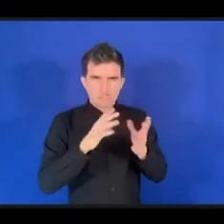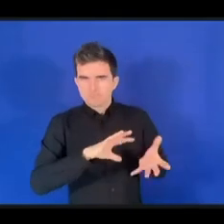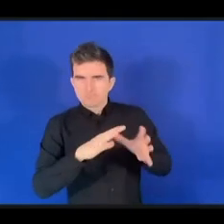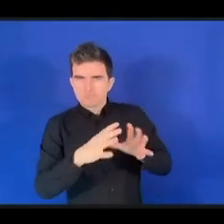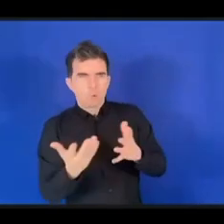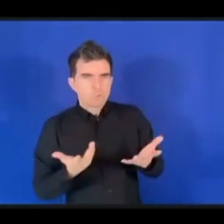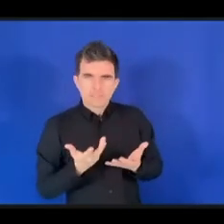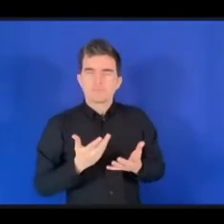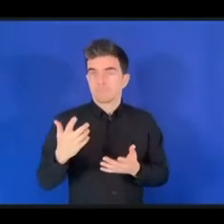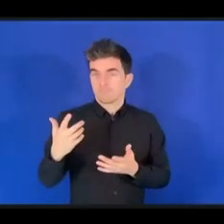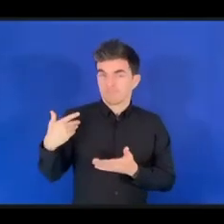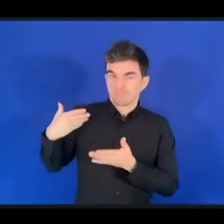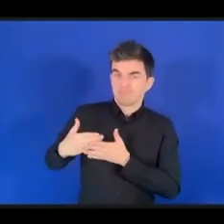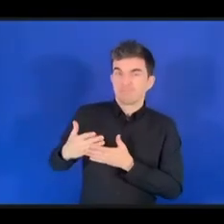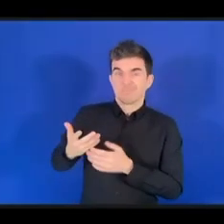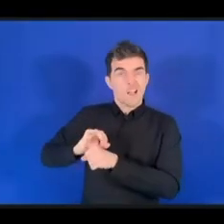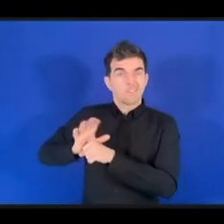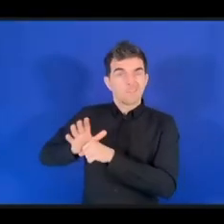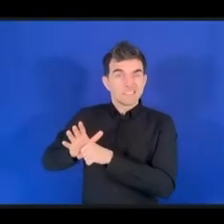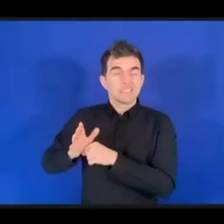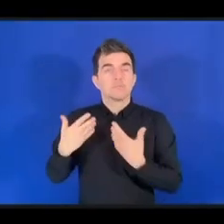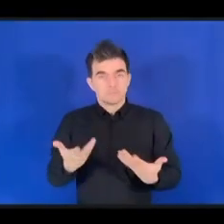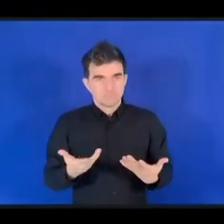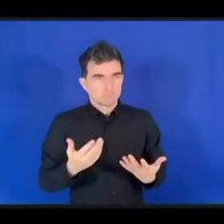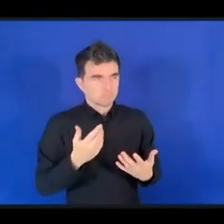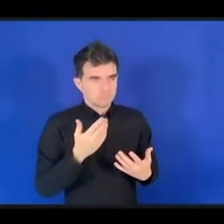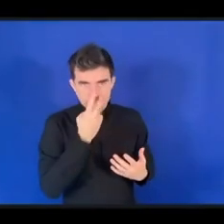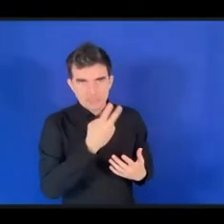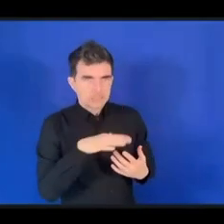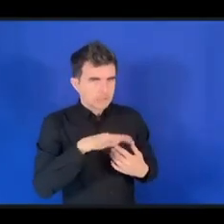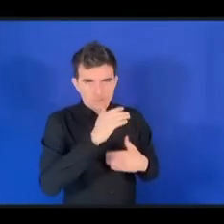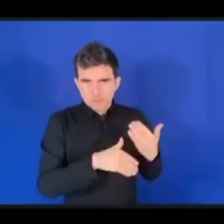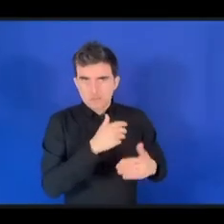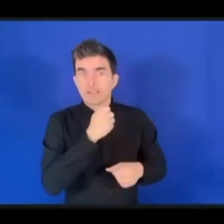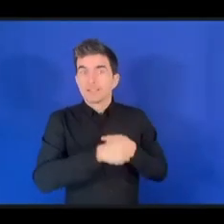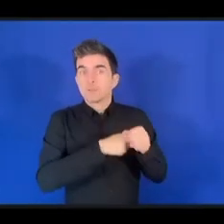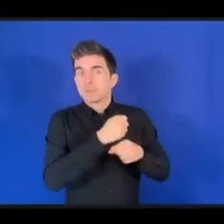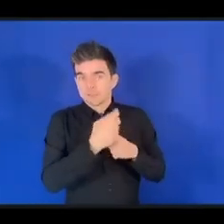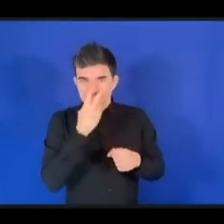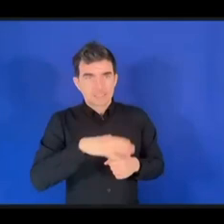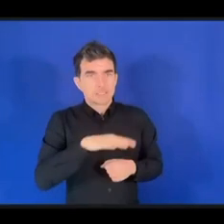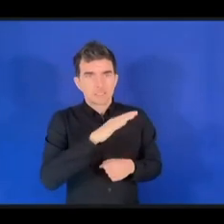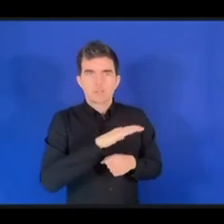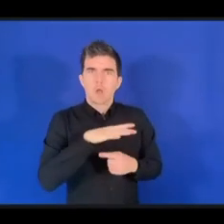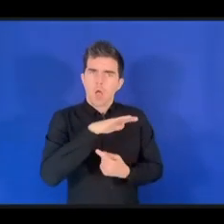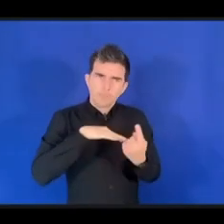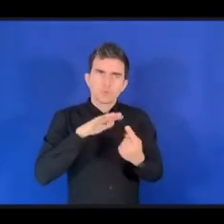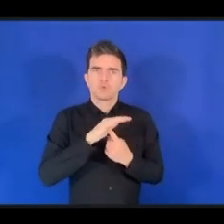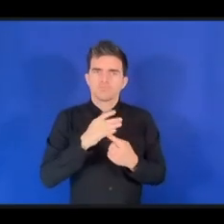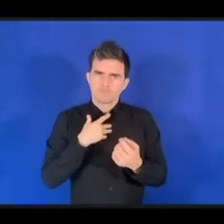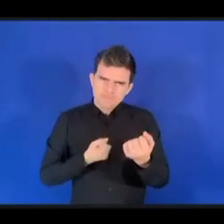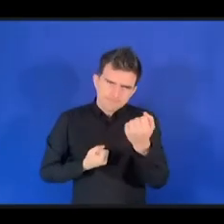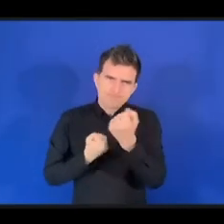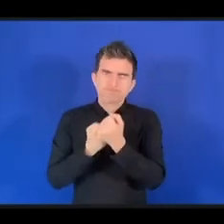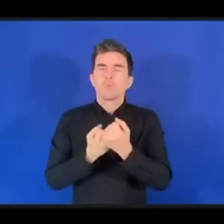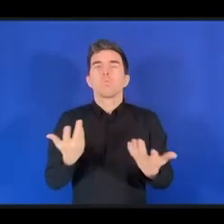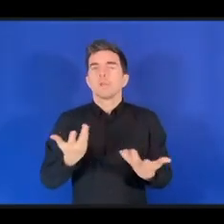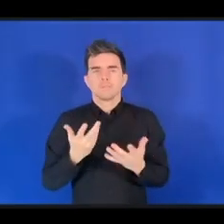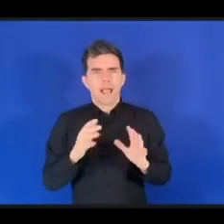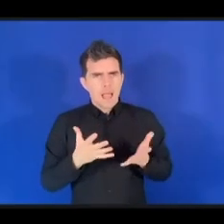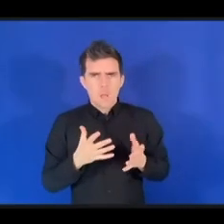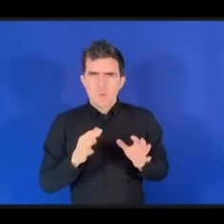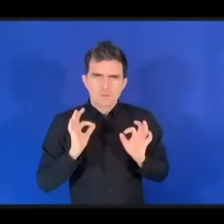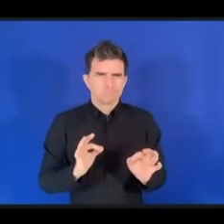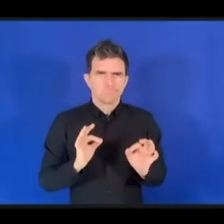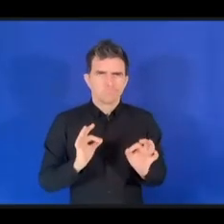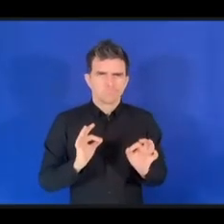战。过去几年呢，我们技术界的人士也是在尽我们的努力促进